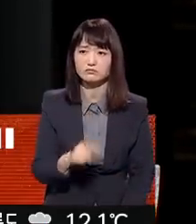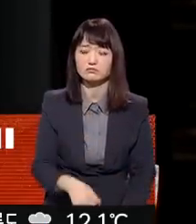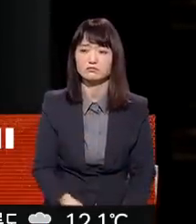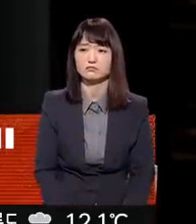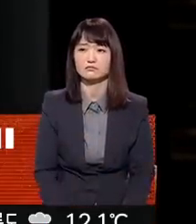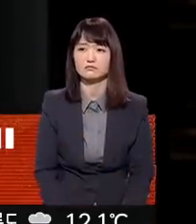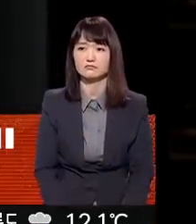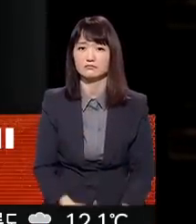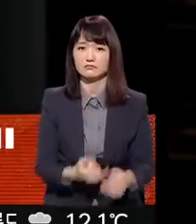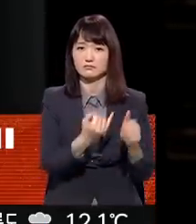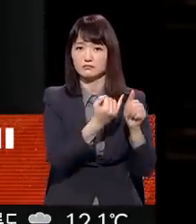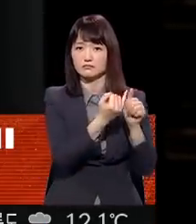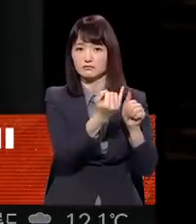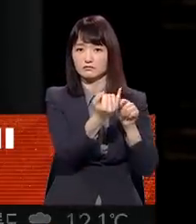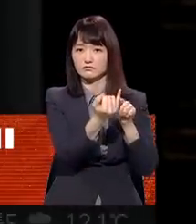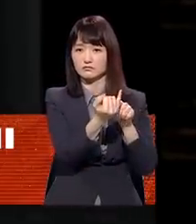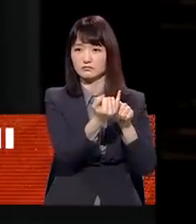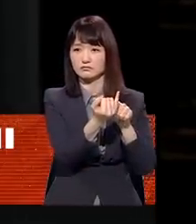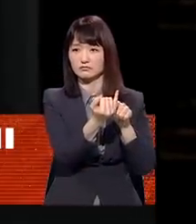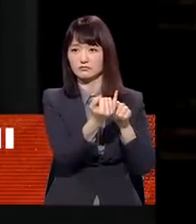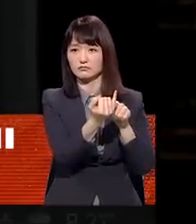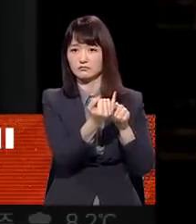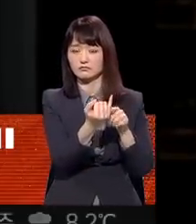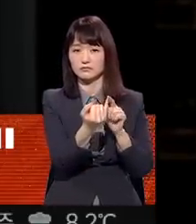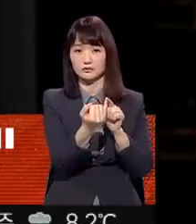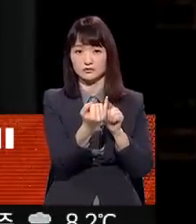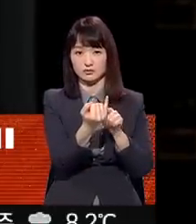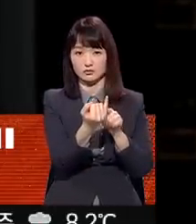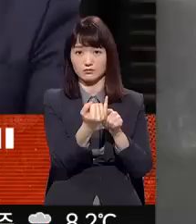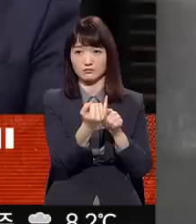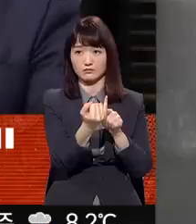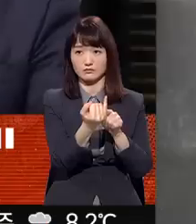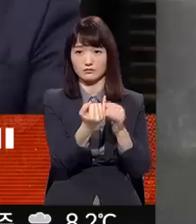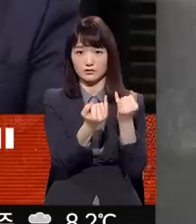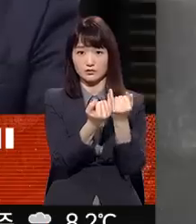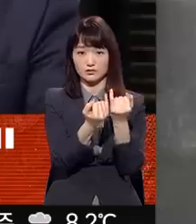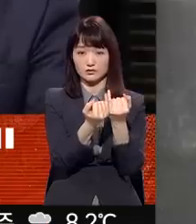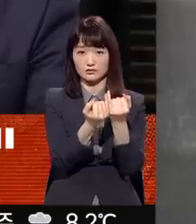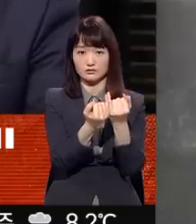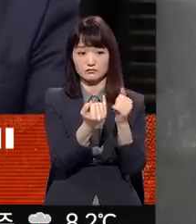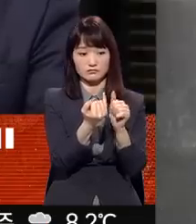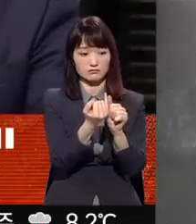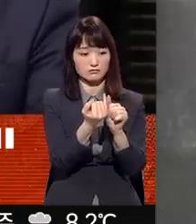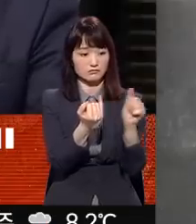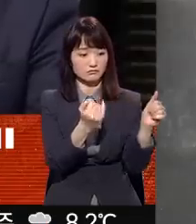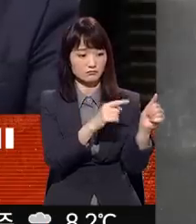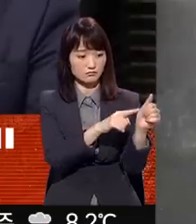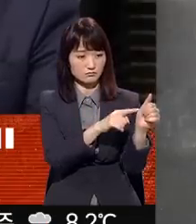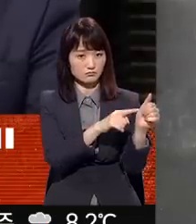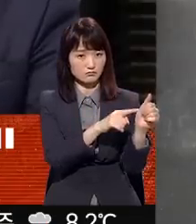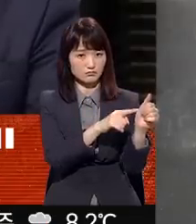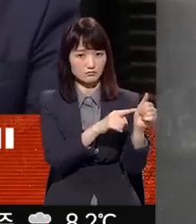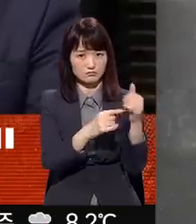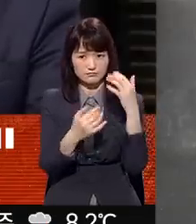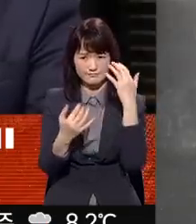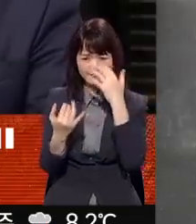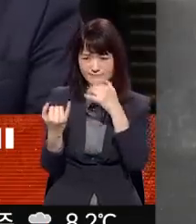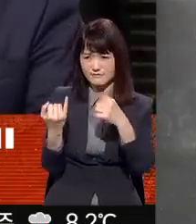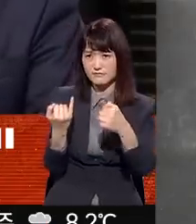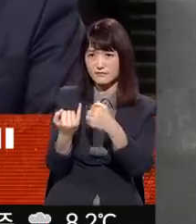이 부인이라는 사람도 본인 여잔데 세상에 자기 남편이라는 사람이 그 한 집에서 그런 짓을 한다